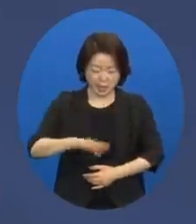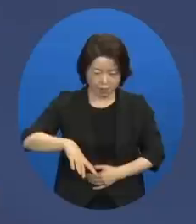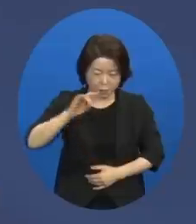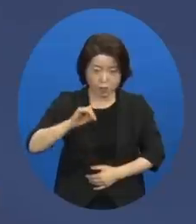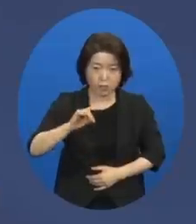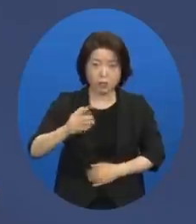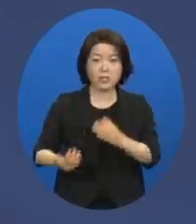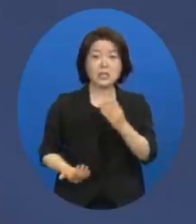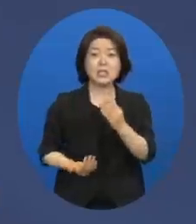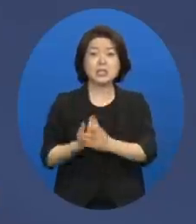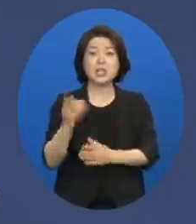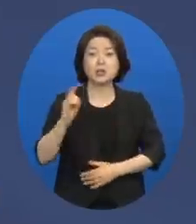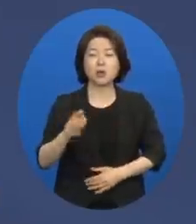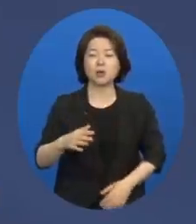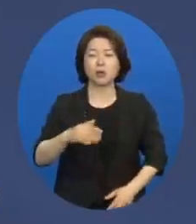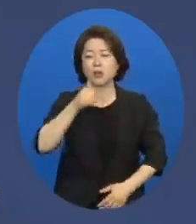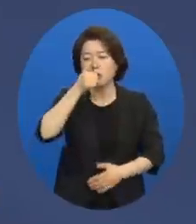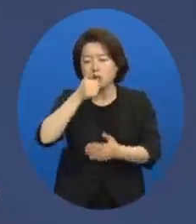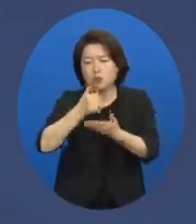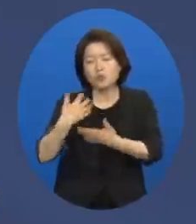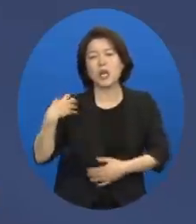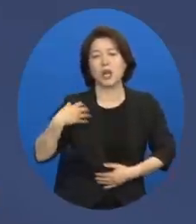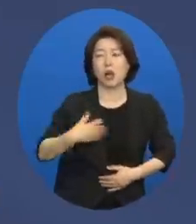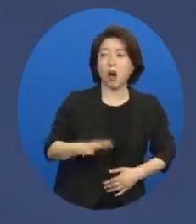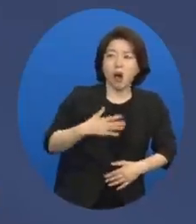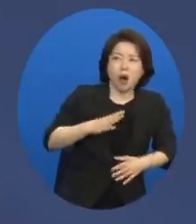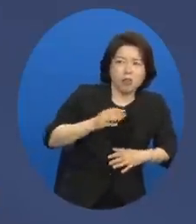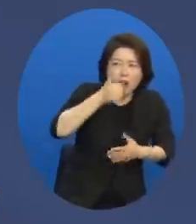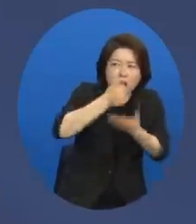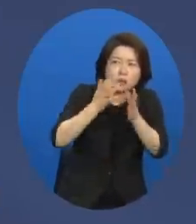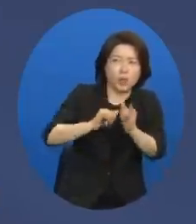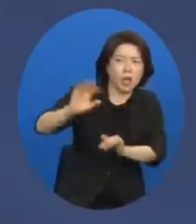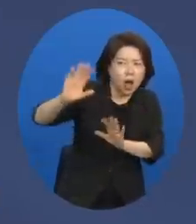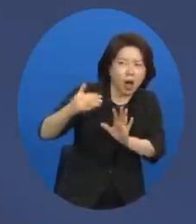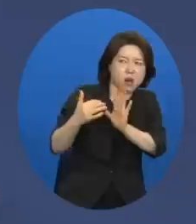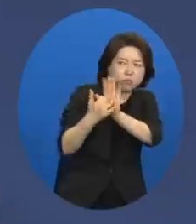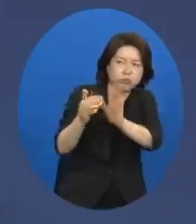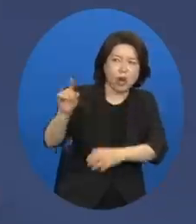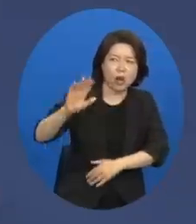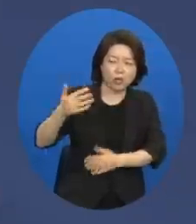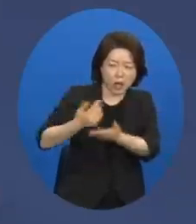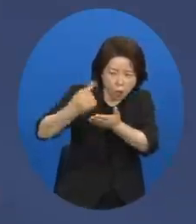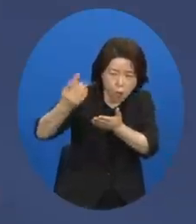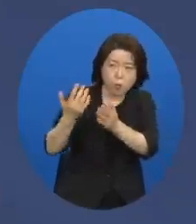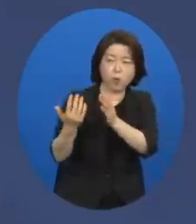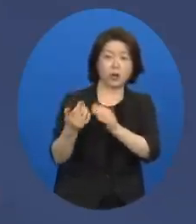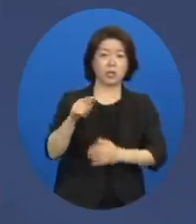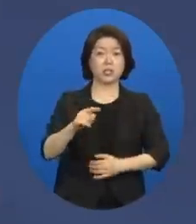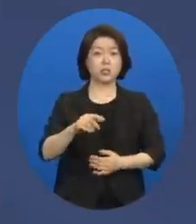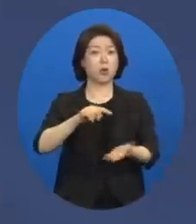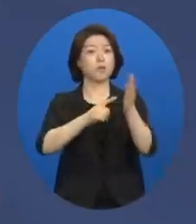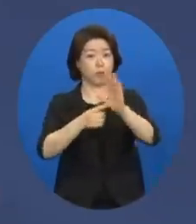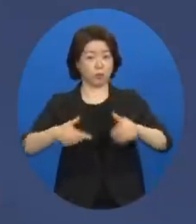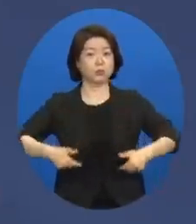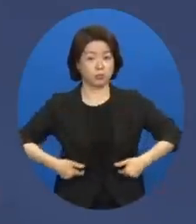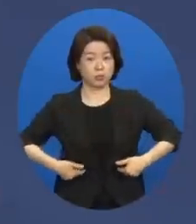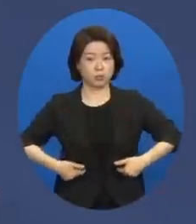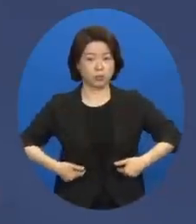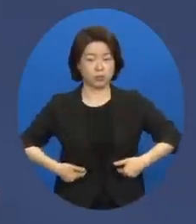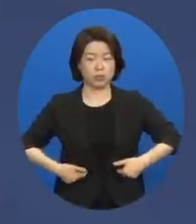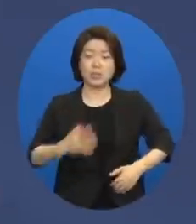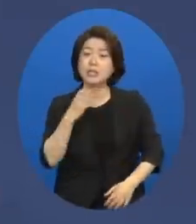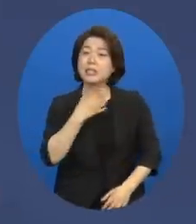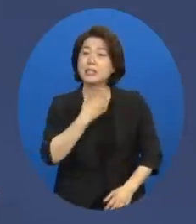죄책감입니다. 나는 죄인입니다. 두렵습니다. 나를 떠나소서. 이렇게 반응을 해야 되죠. 베드로가 처음